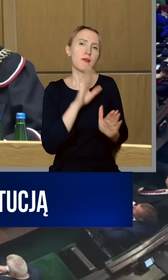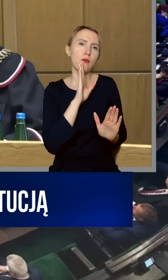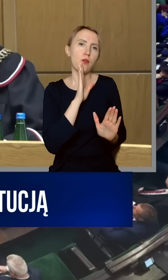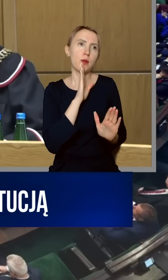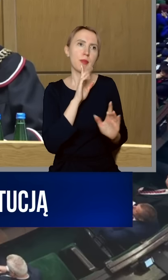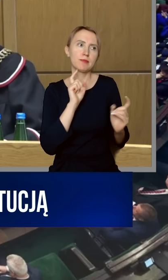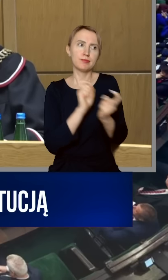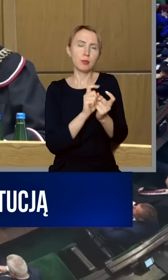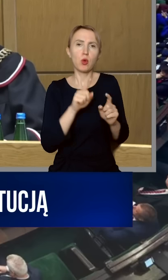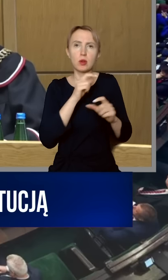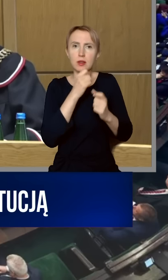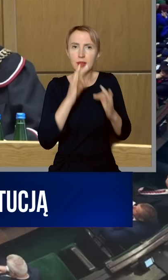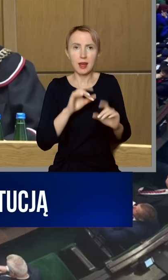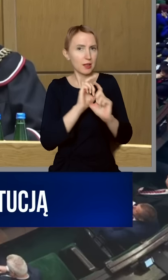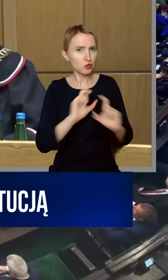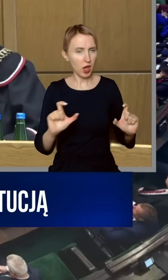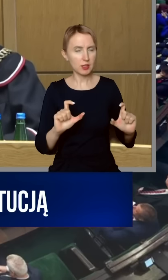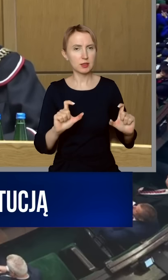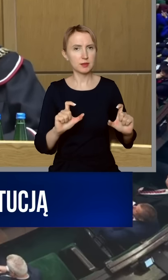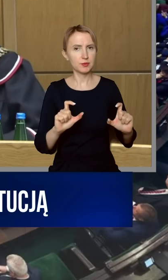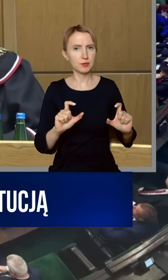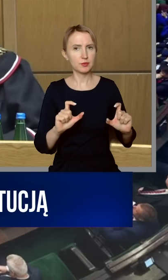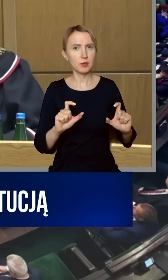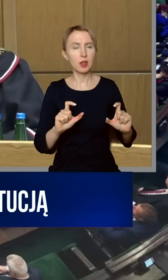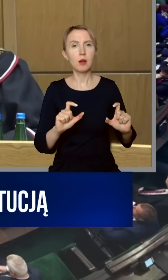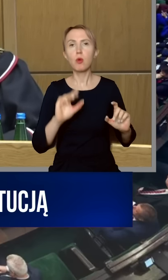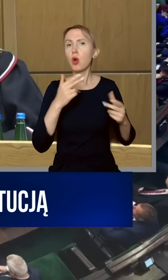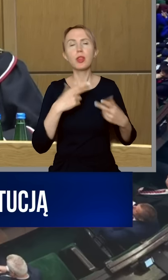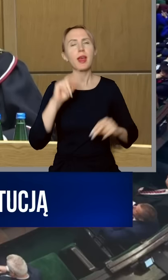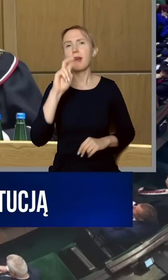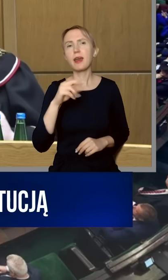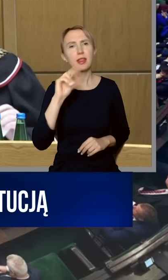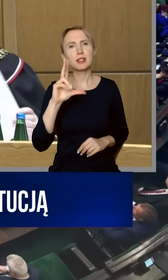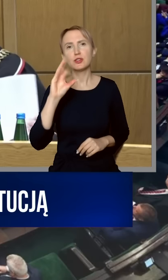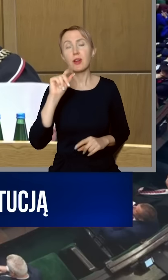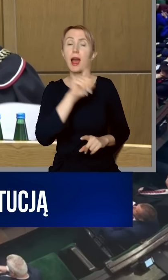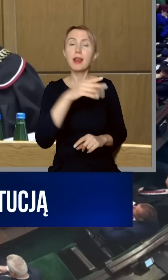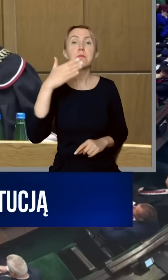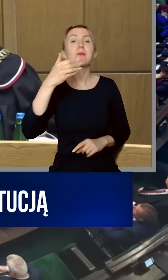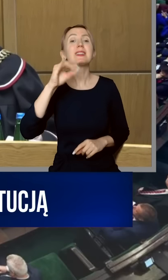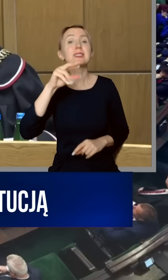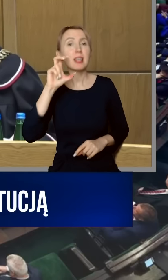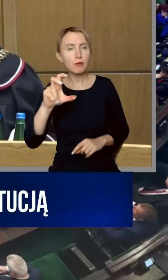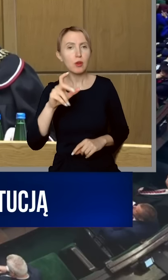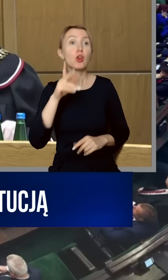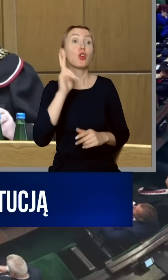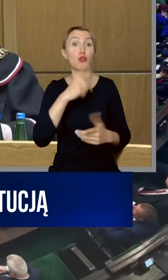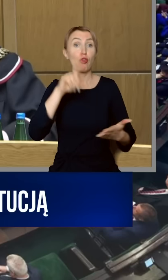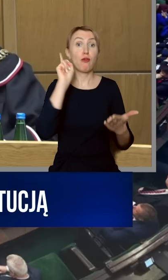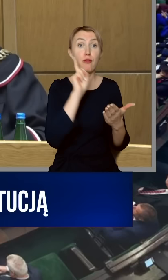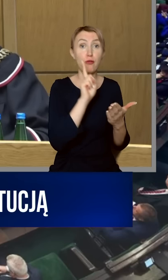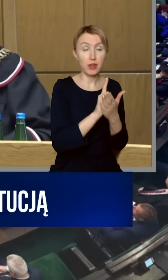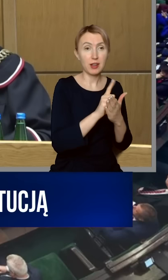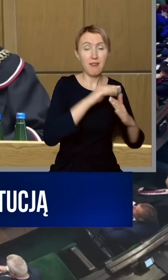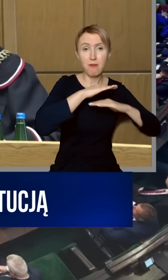Jesteśmy w takich czasach, gdzie, cytując może nie Henryka Sienkiewicza, ale Adama Mickiewicza, kto wygra w polu, ten wygra i w sądzie. W